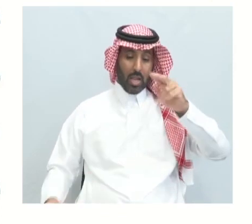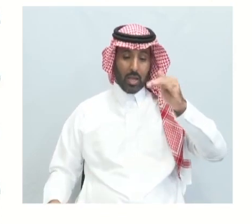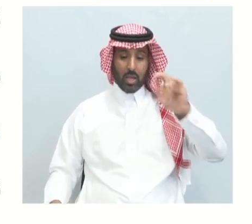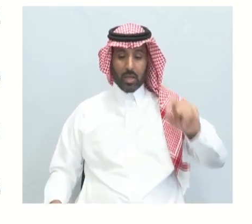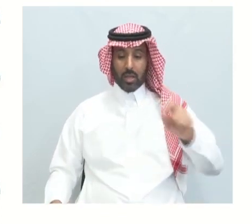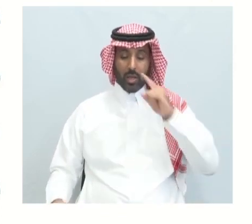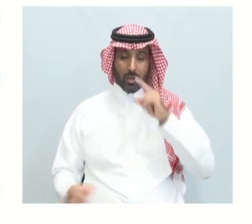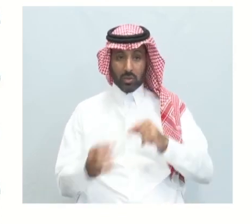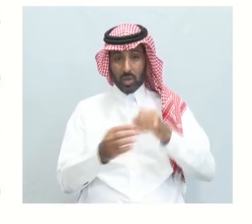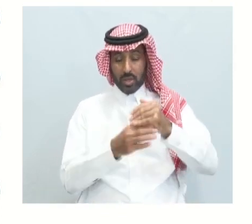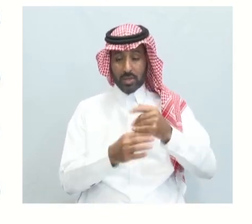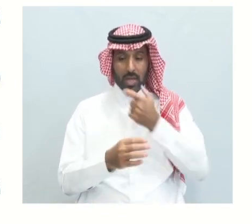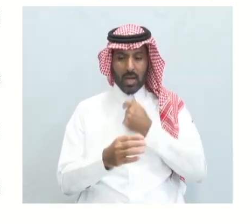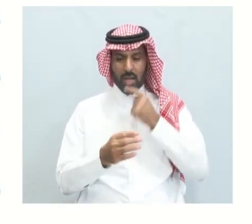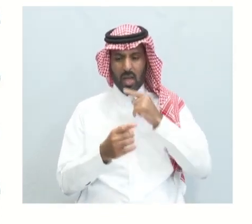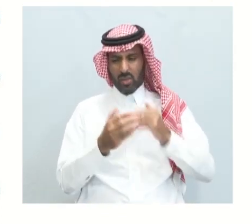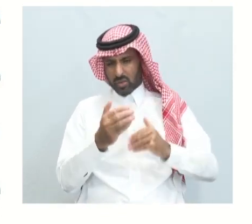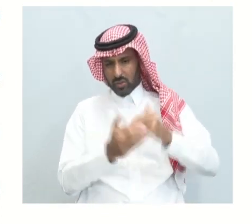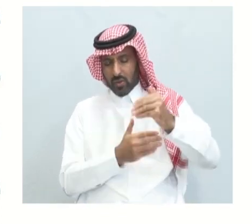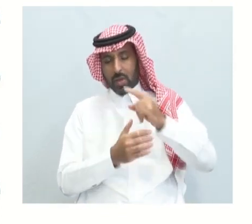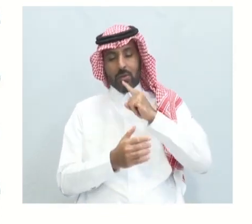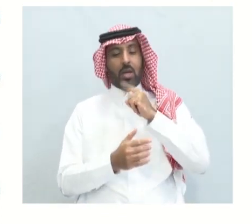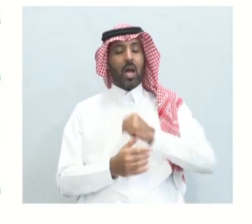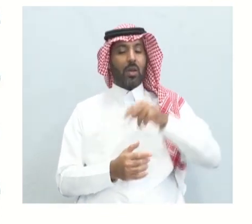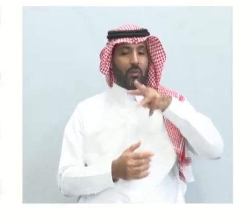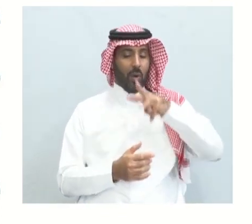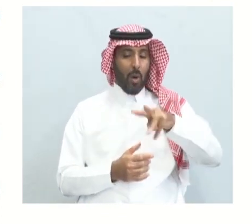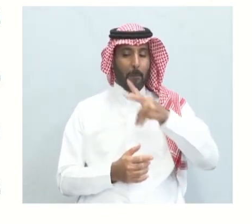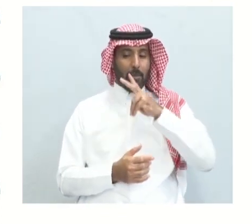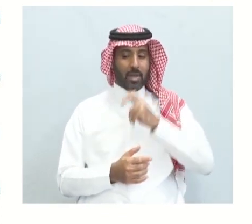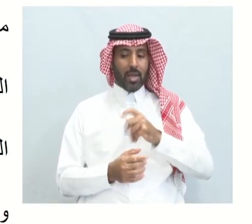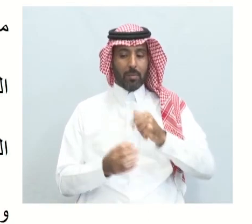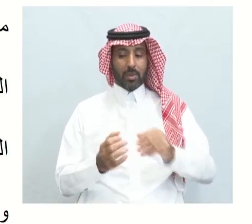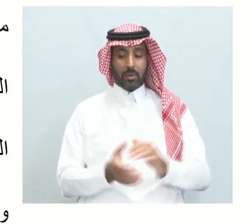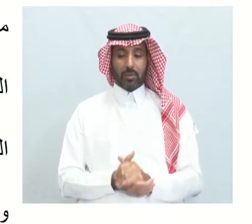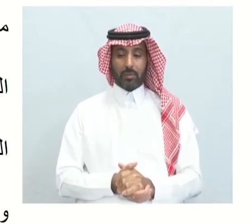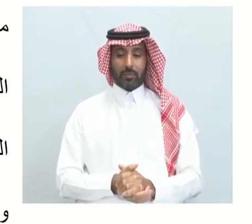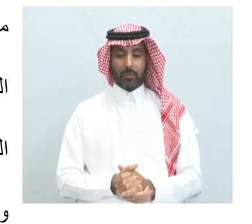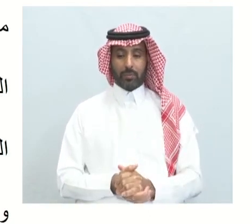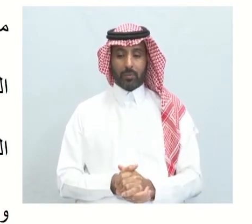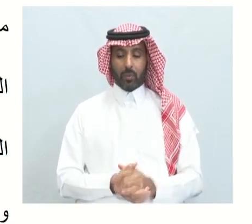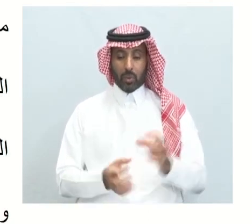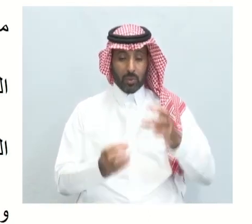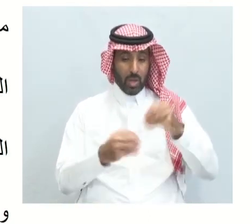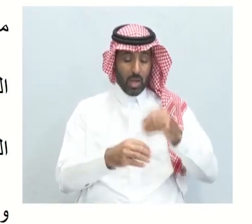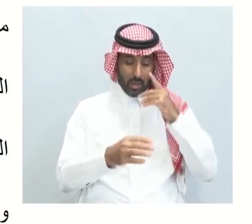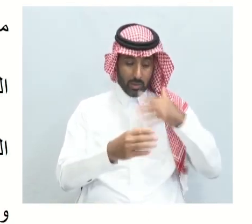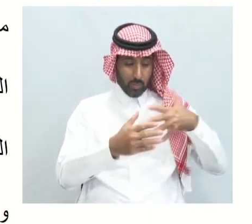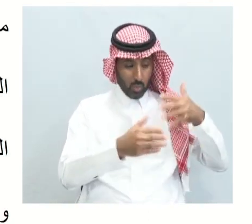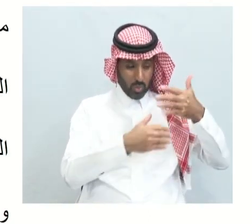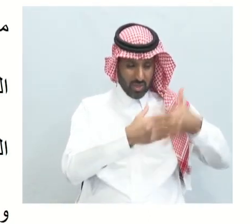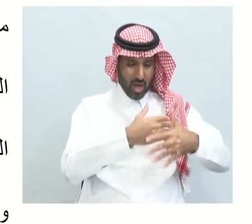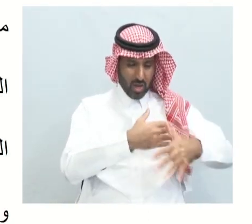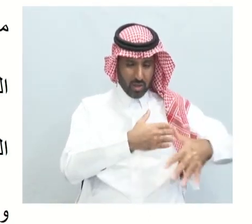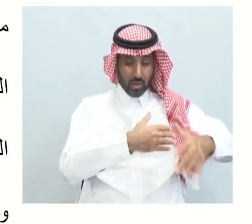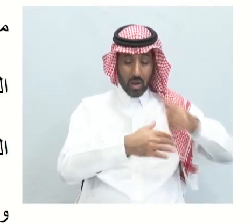ويبلغ ارتفاعها نحو 1200 متر وتمتد العديد من